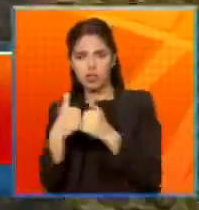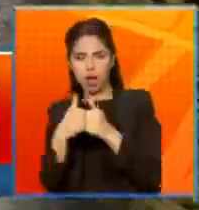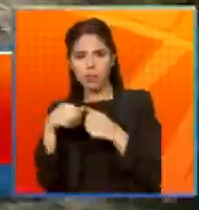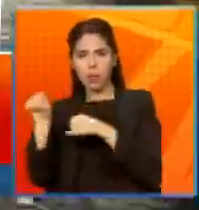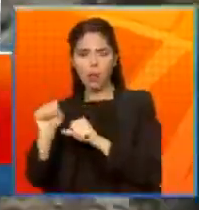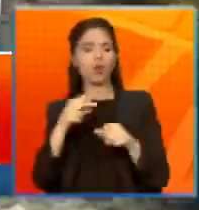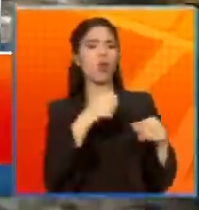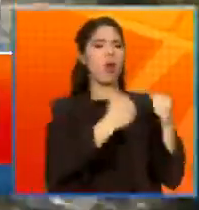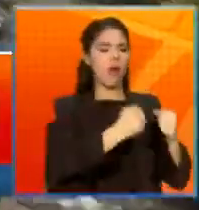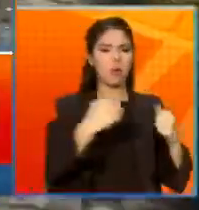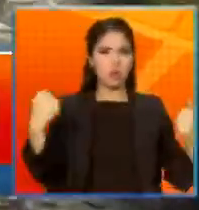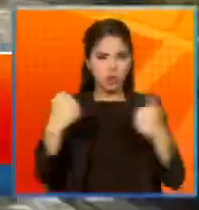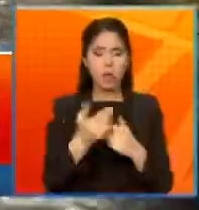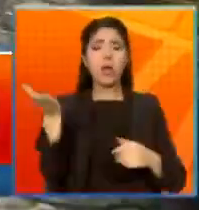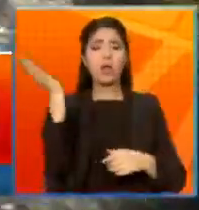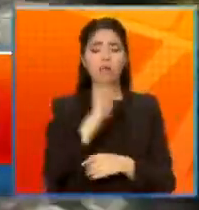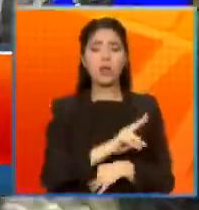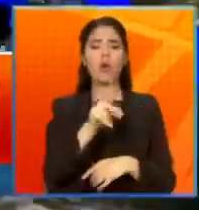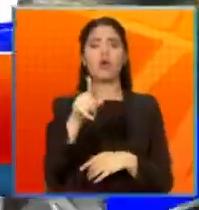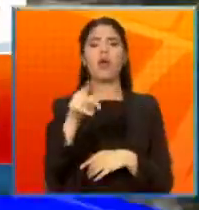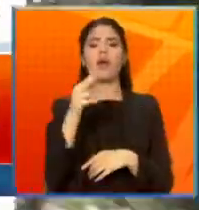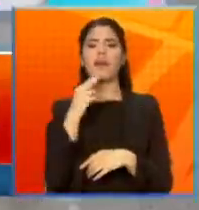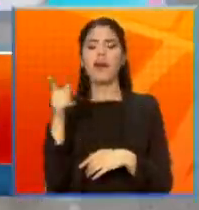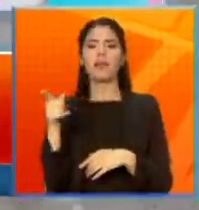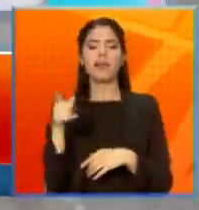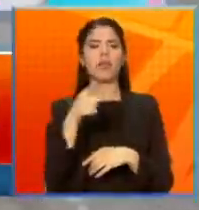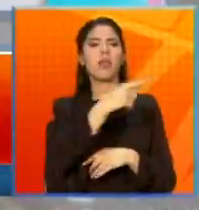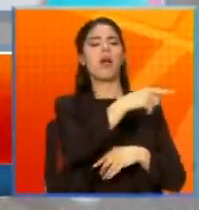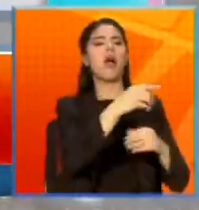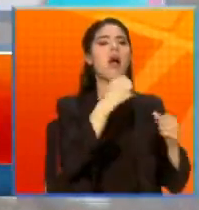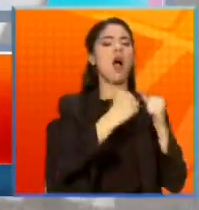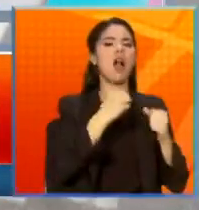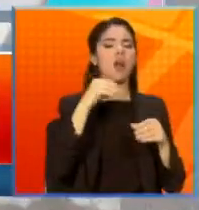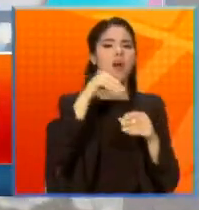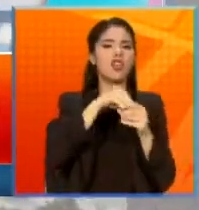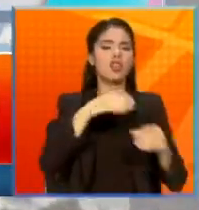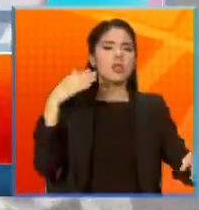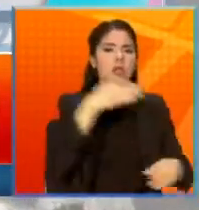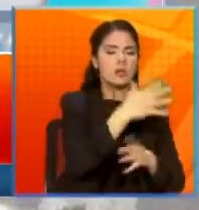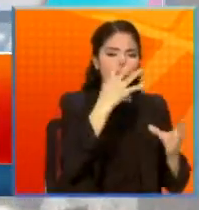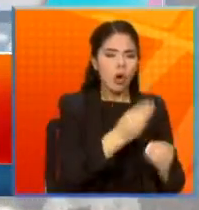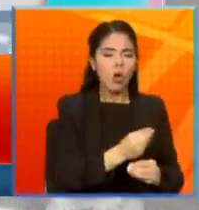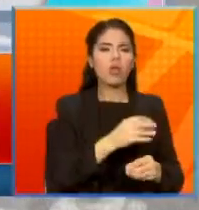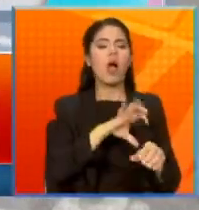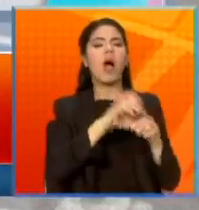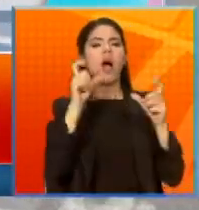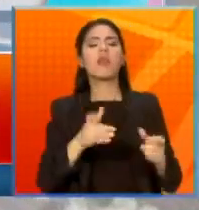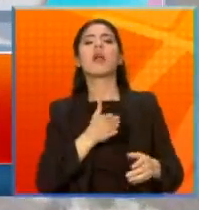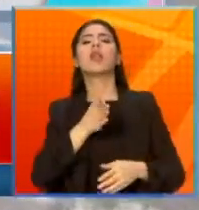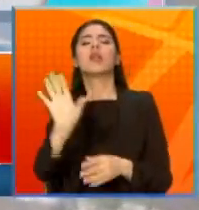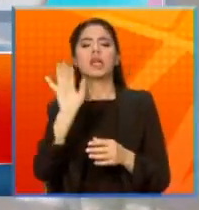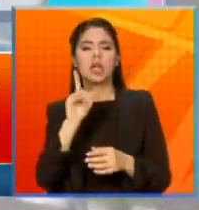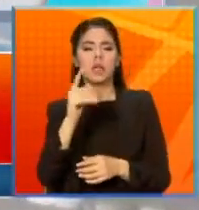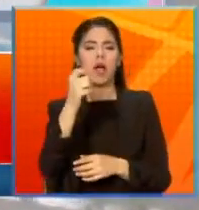Ümmü Yeşil ise kendine çarpan otomobilin ön camından içeri girdi. Sürücü Burak Koplar onu hastaneye götürmek yerine 6